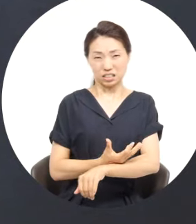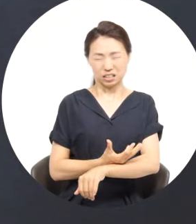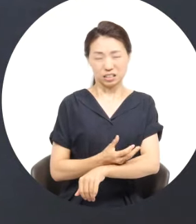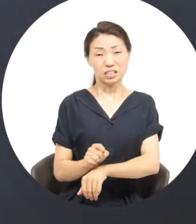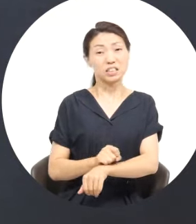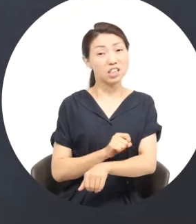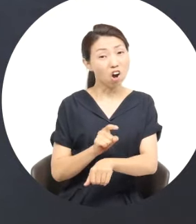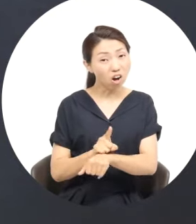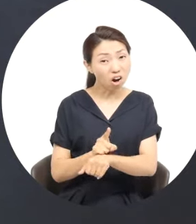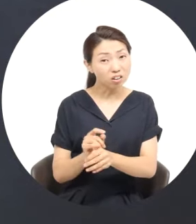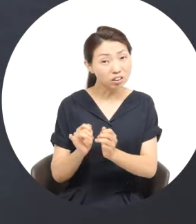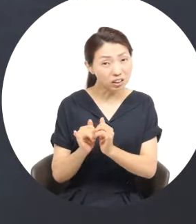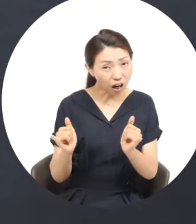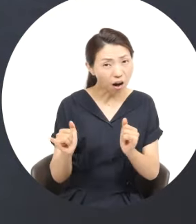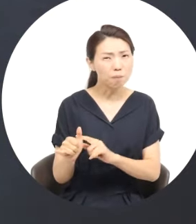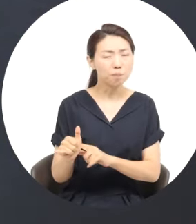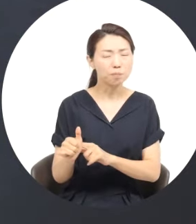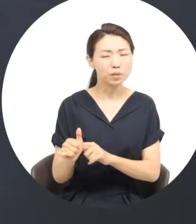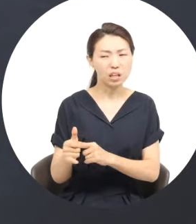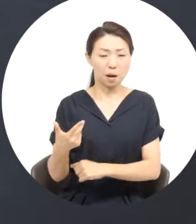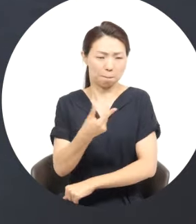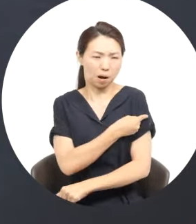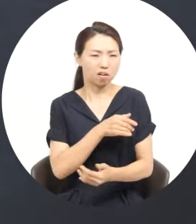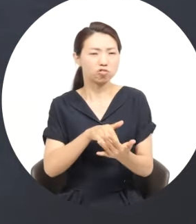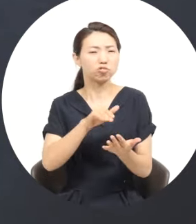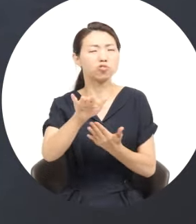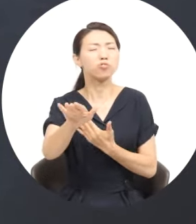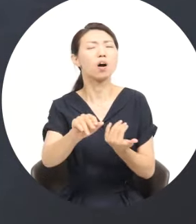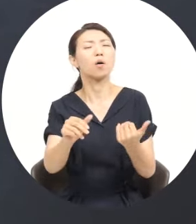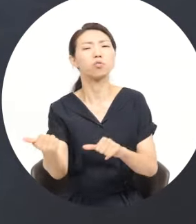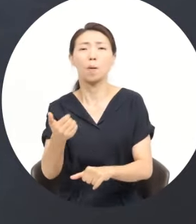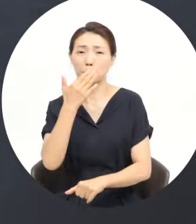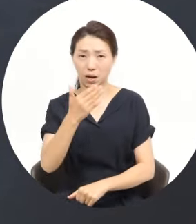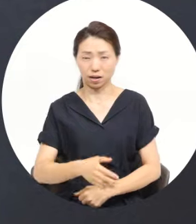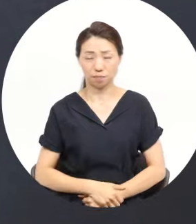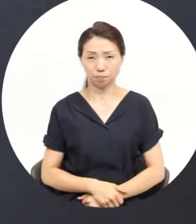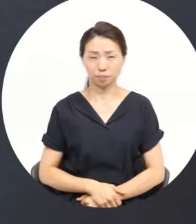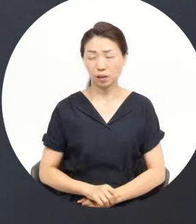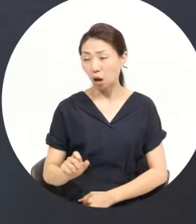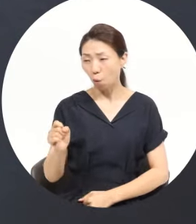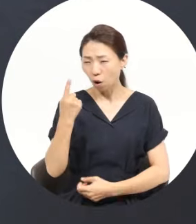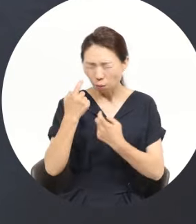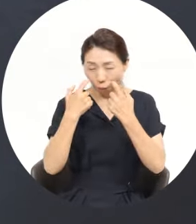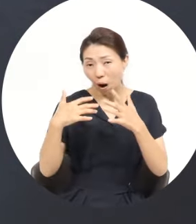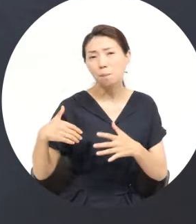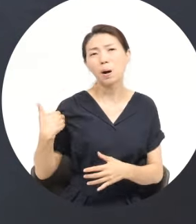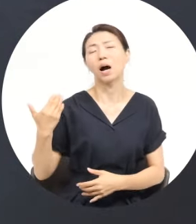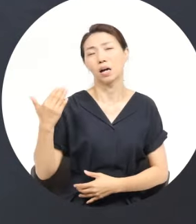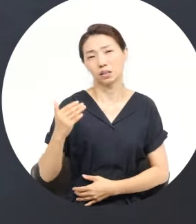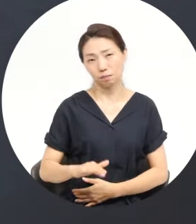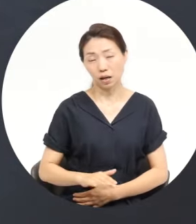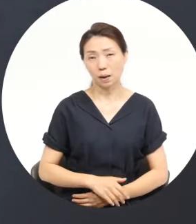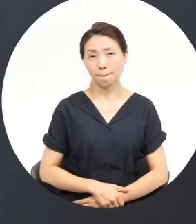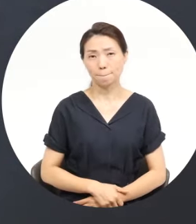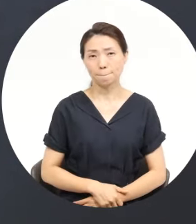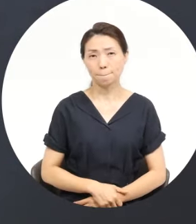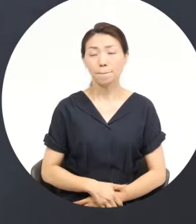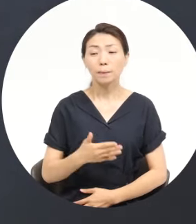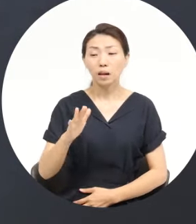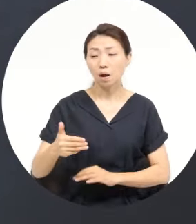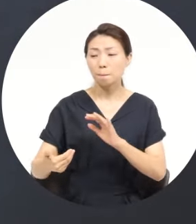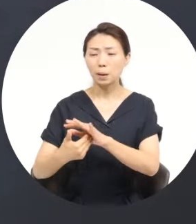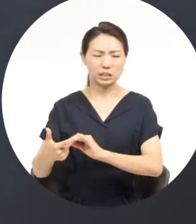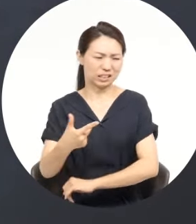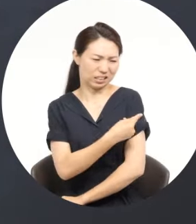체질인 사람은 아직은 원인이 안 밝혀지지만은 그렇게 죽을 수가 있단 말이에요. 그러니까 그걸